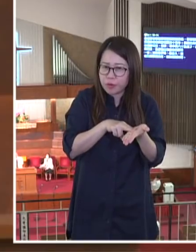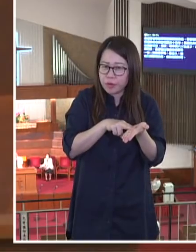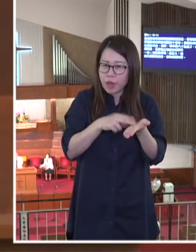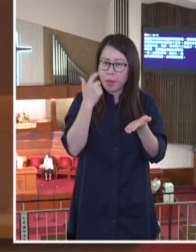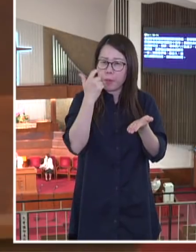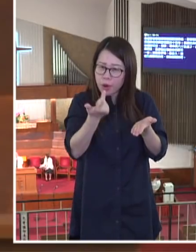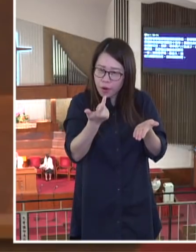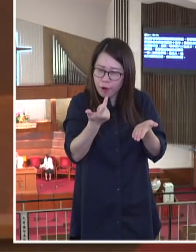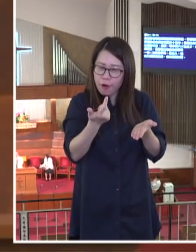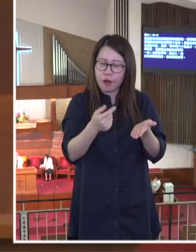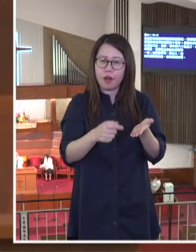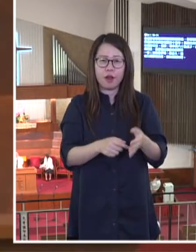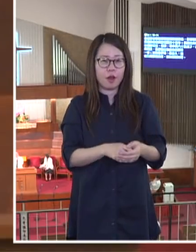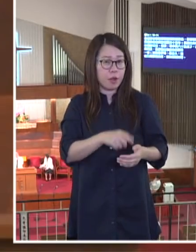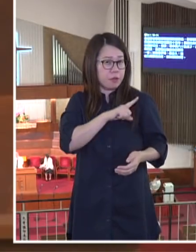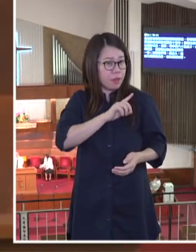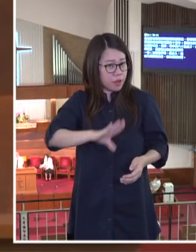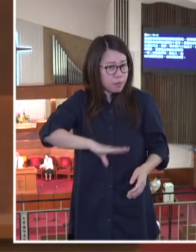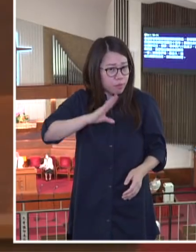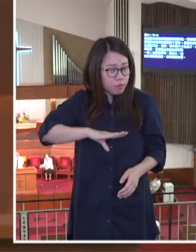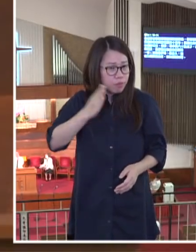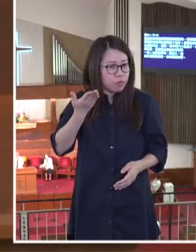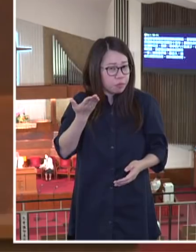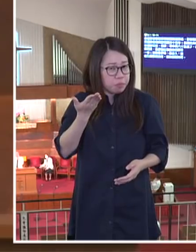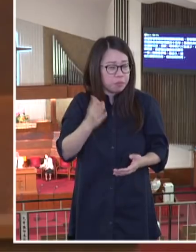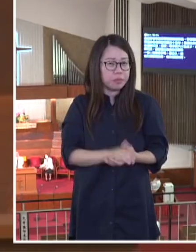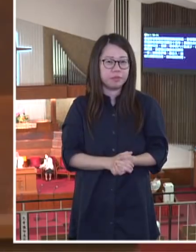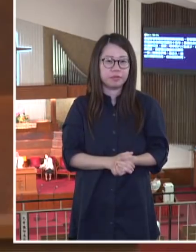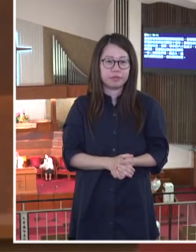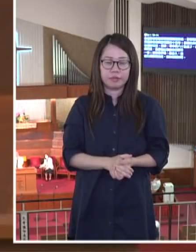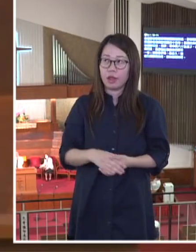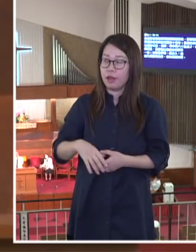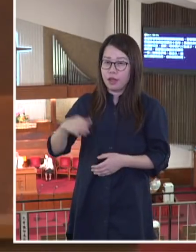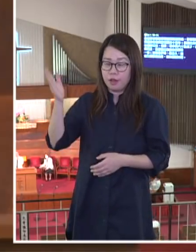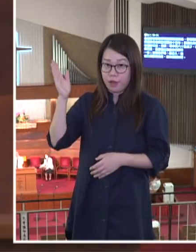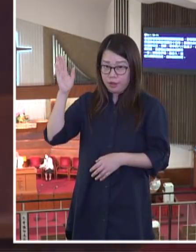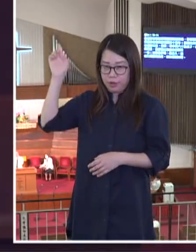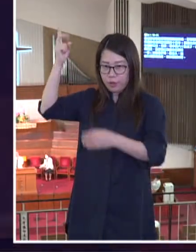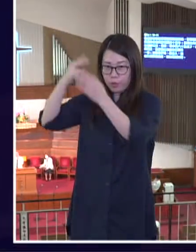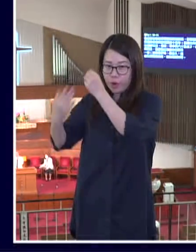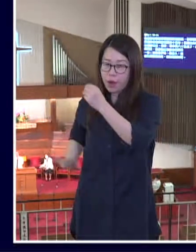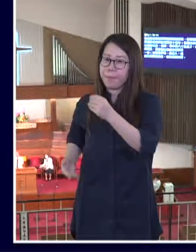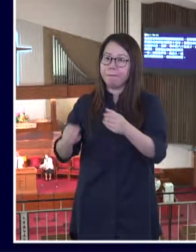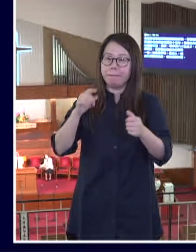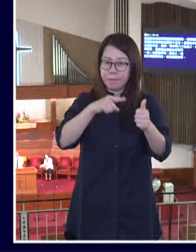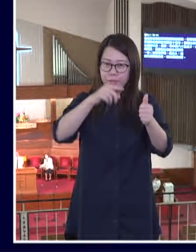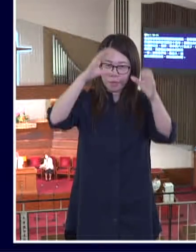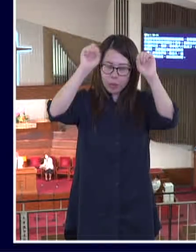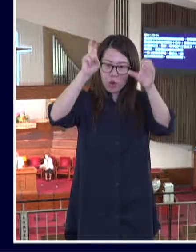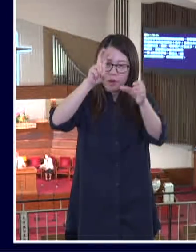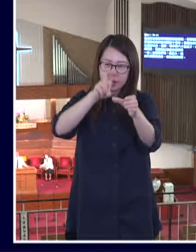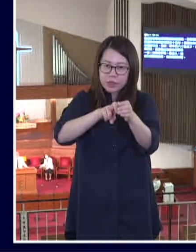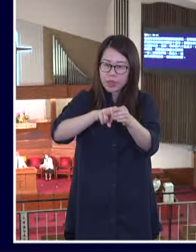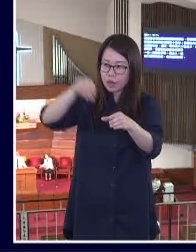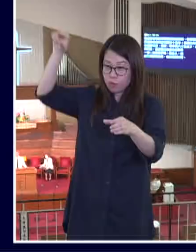其实我相信呢度我哋要睇系咩呢，第十节嗰度讲，自从耶和华对摩西说这话嘅时候，耶和华照去所应